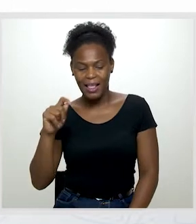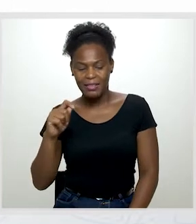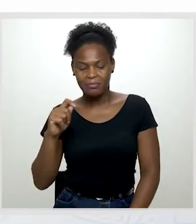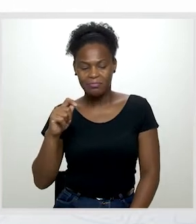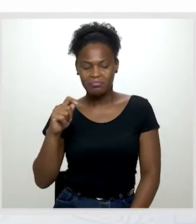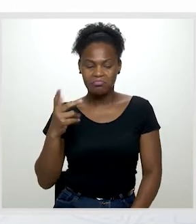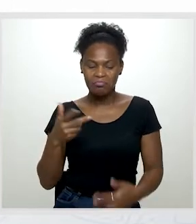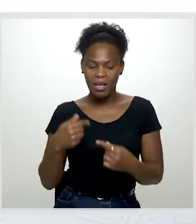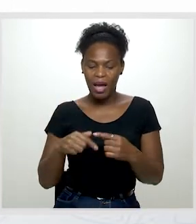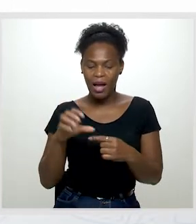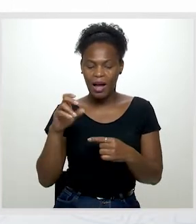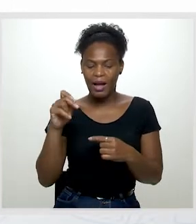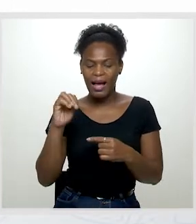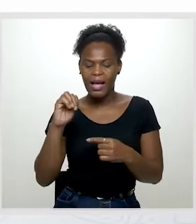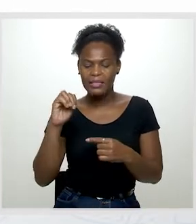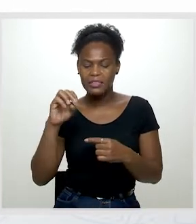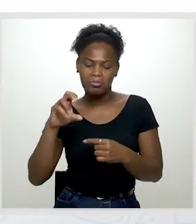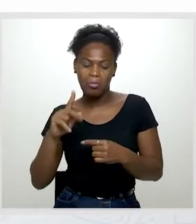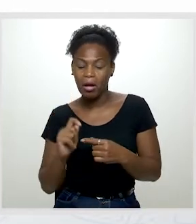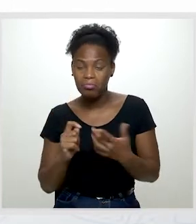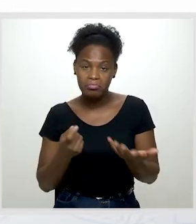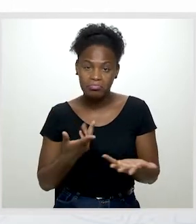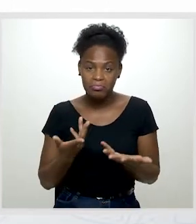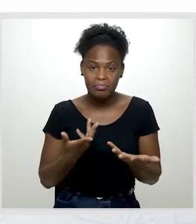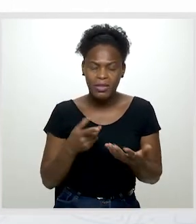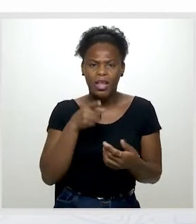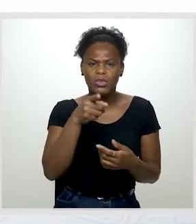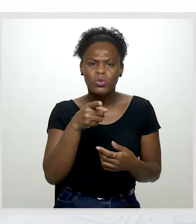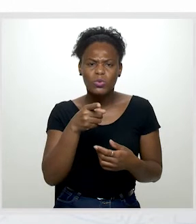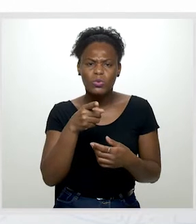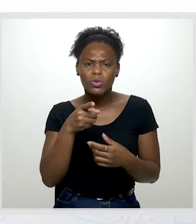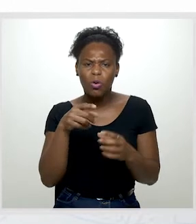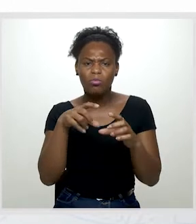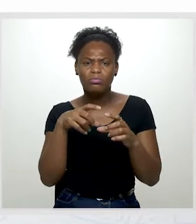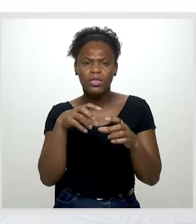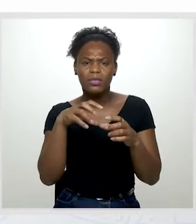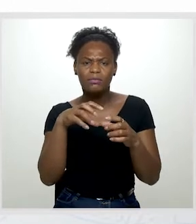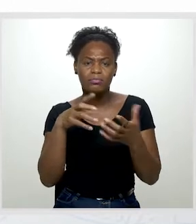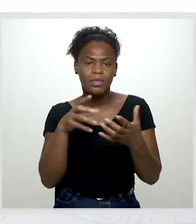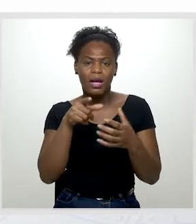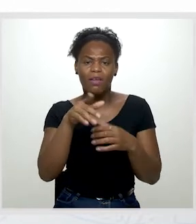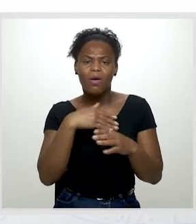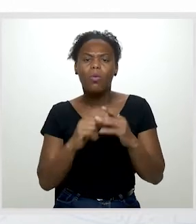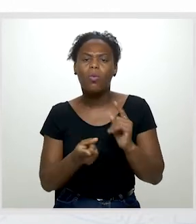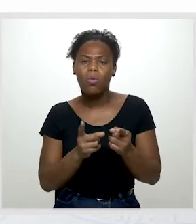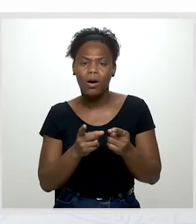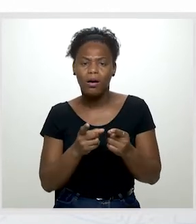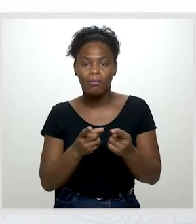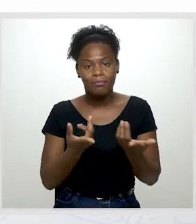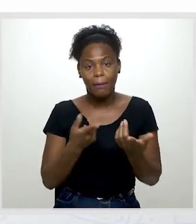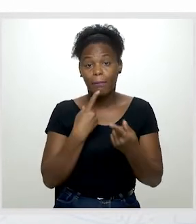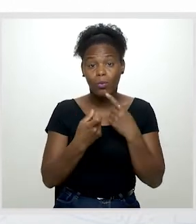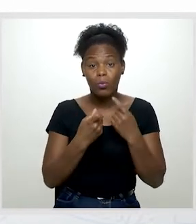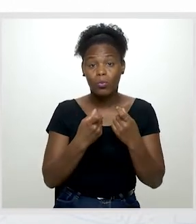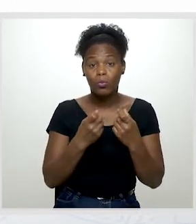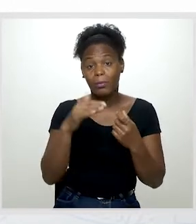Un casque et un magnétophone. Alors, pour toi, qu'est-ce qu'ils sont en train de faire? Cela va nous permettre de répondre à la